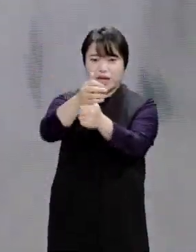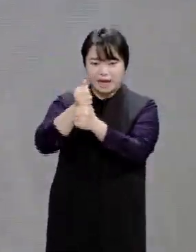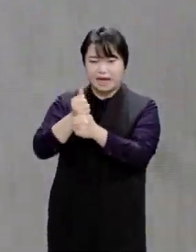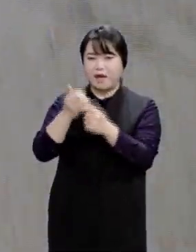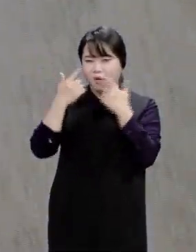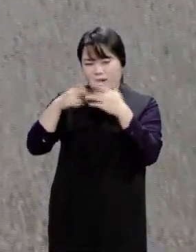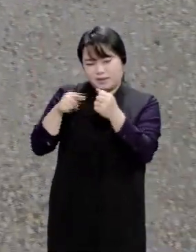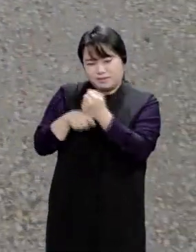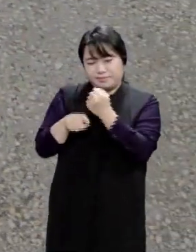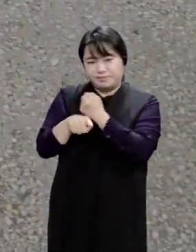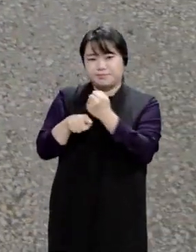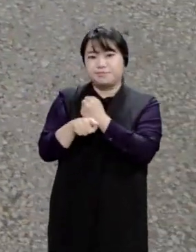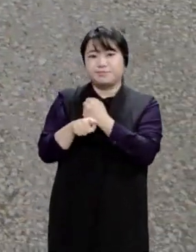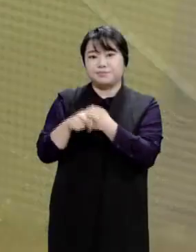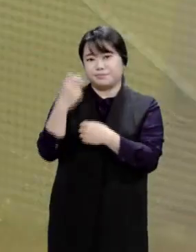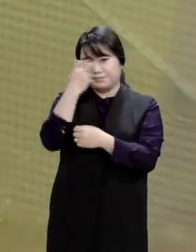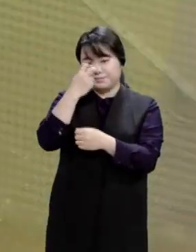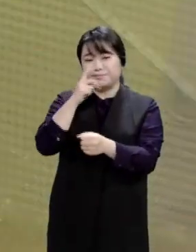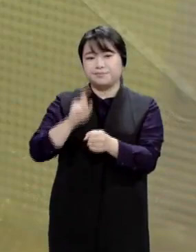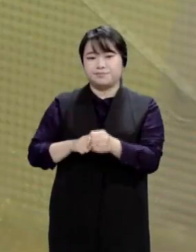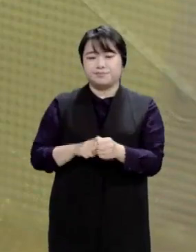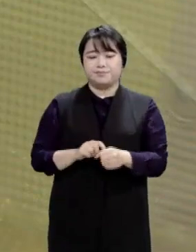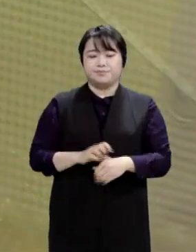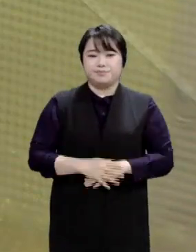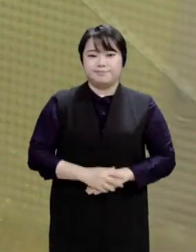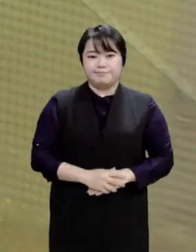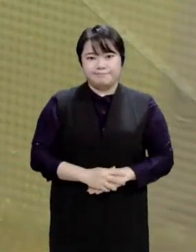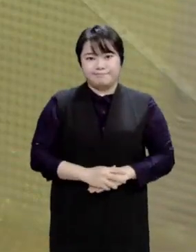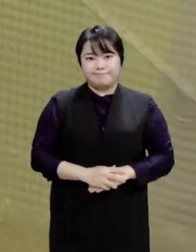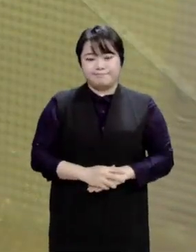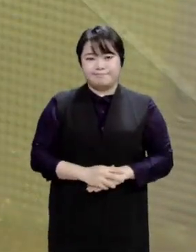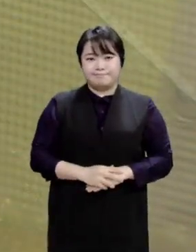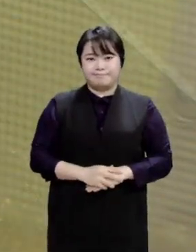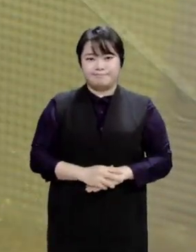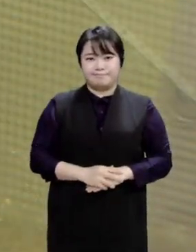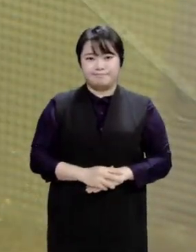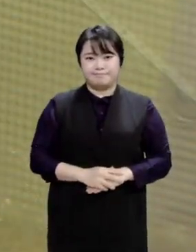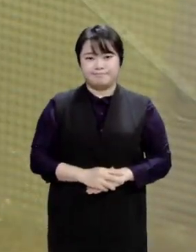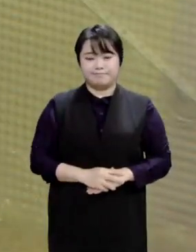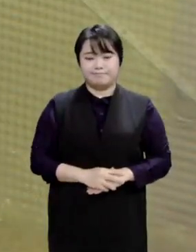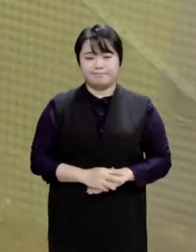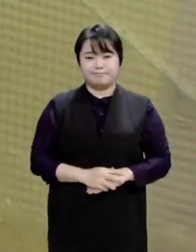정확한 범행 동기 등을 수사할 방침입니다. BTV 뉴스 서주원입니다.